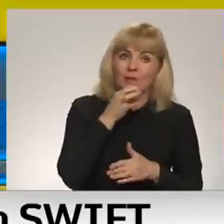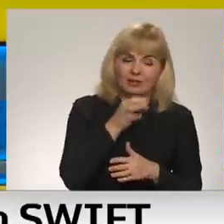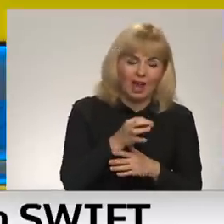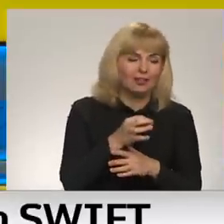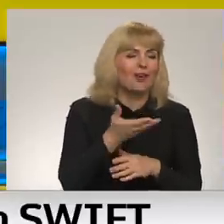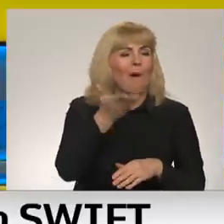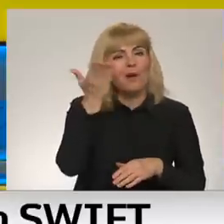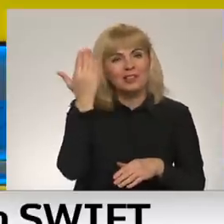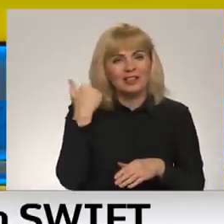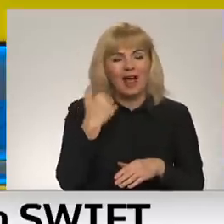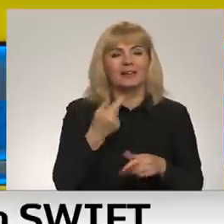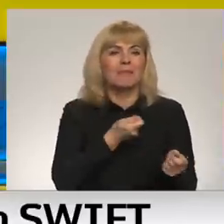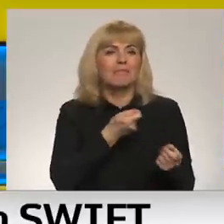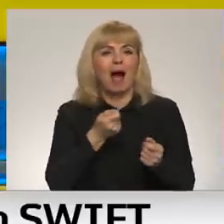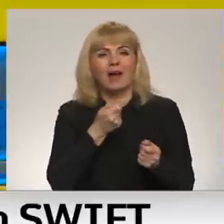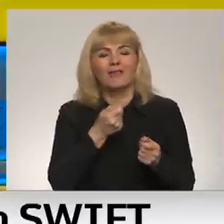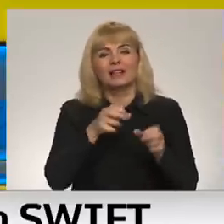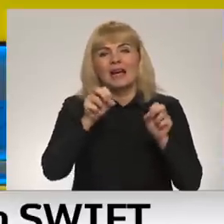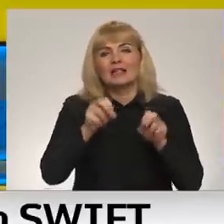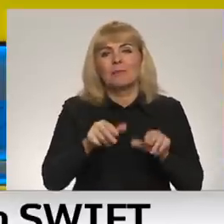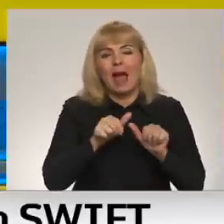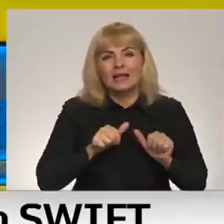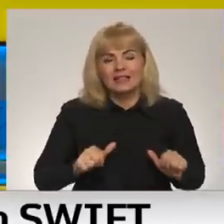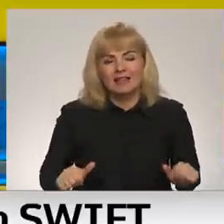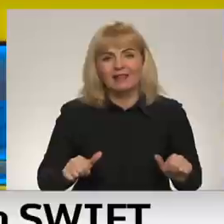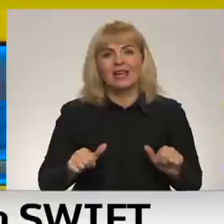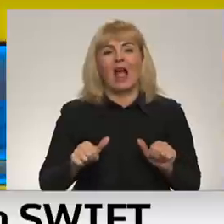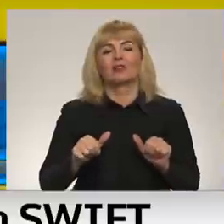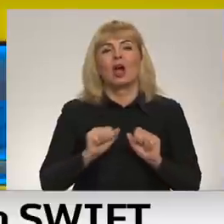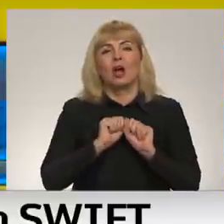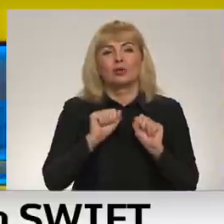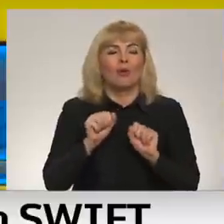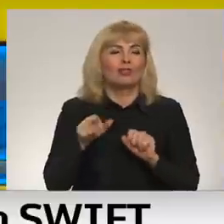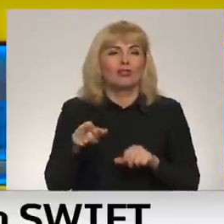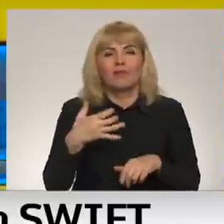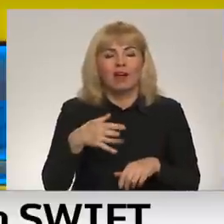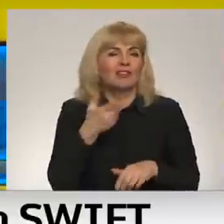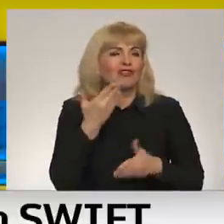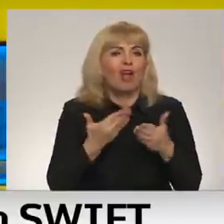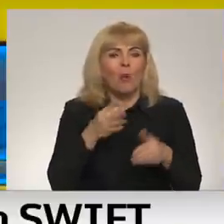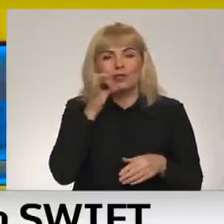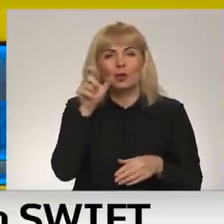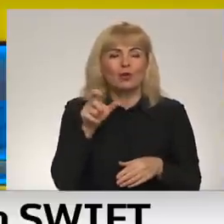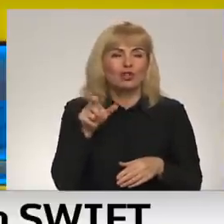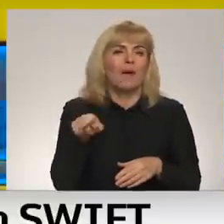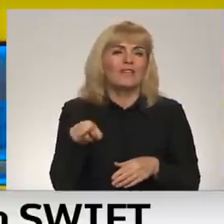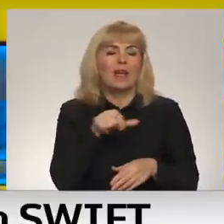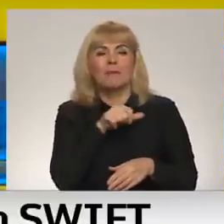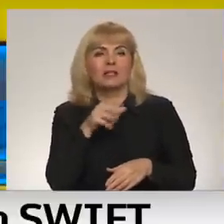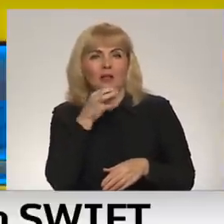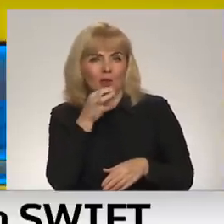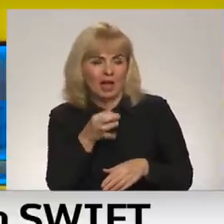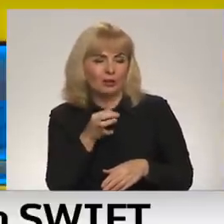jau pārvalda gan Krievijas spēcdienas, FSB, GRU. Es šaubos, vai viņam vairs ir teikšana īstenībā arī par savu